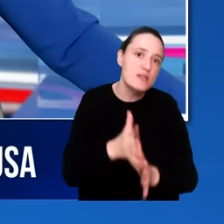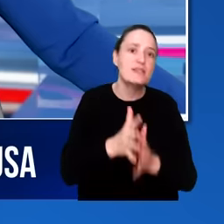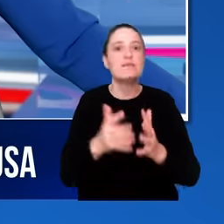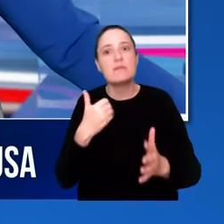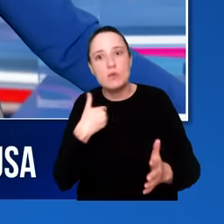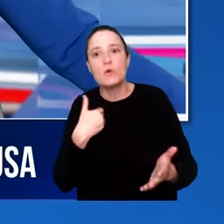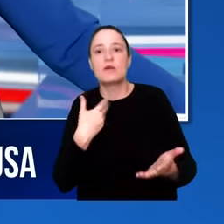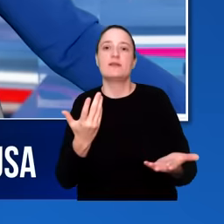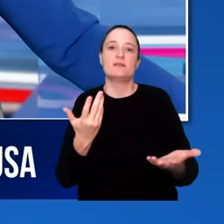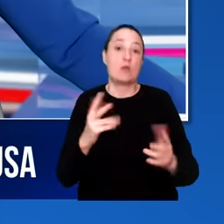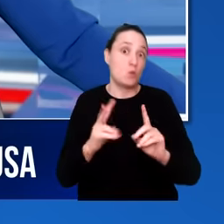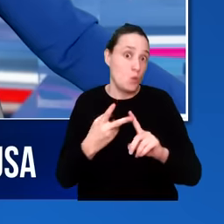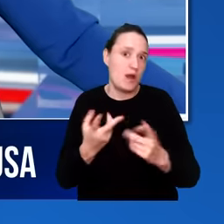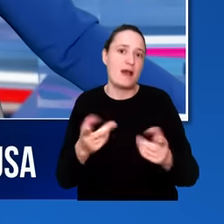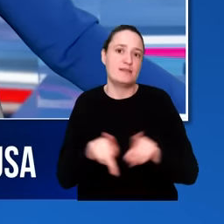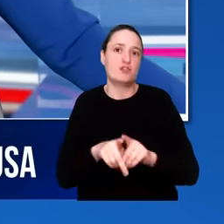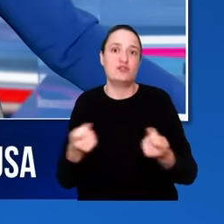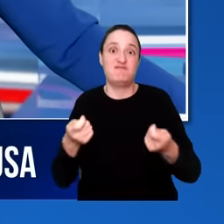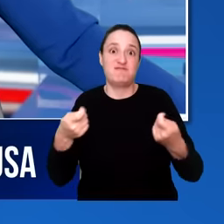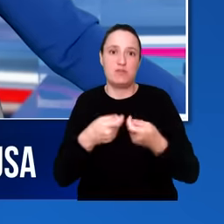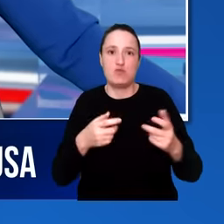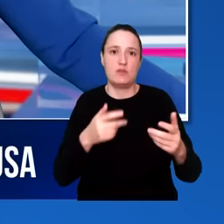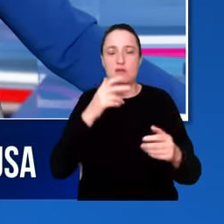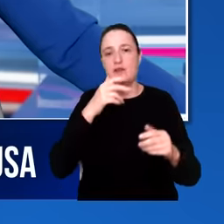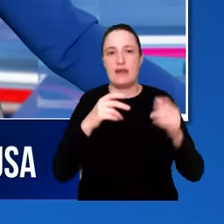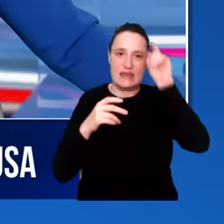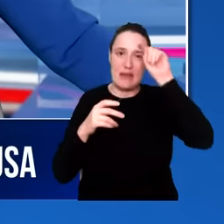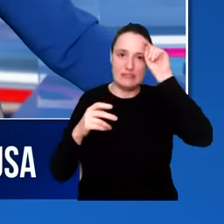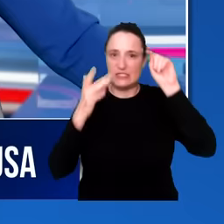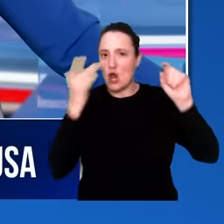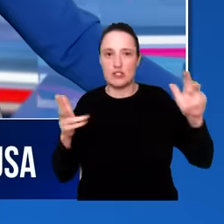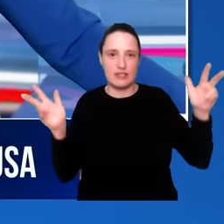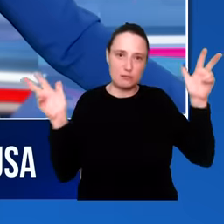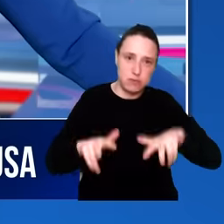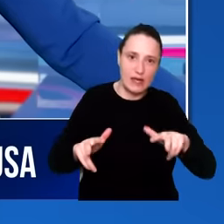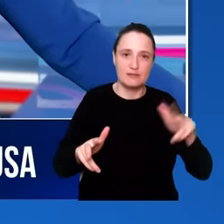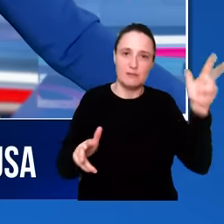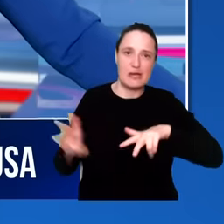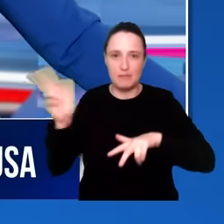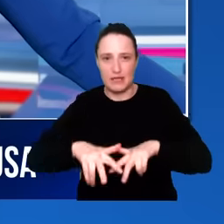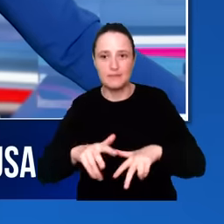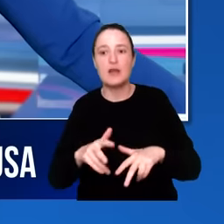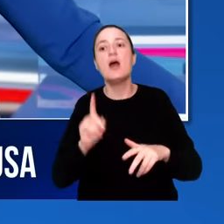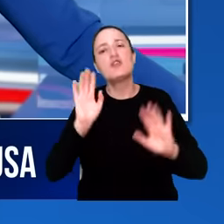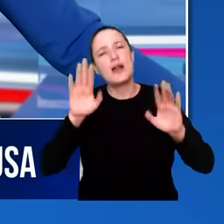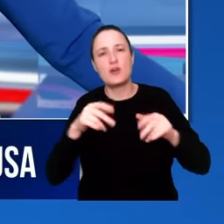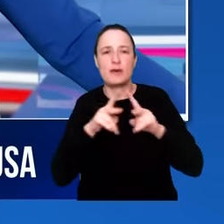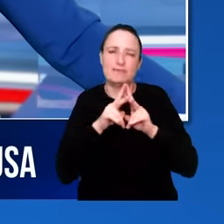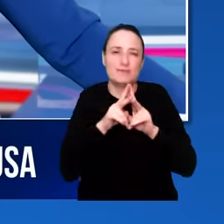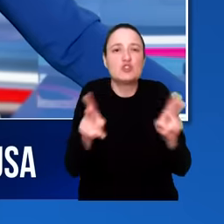przynajmniej ta druga, to był wspólny napad Rosji i Niemiec, najpierw Niemiec, później Rosji, ale odstęp czasowy